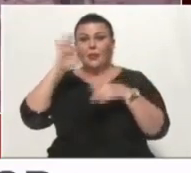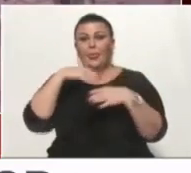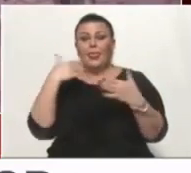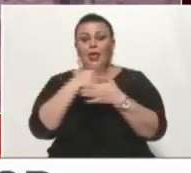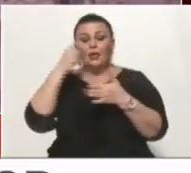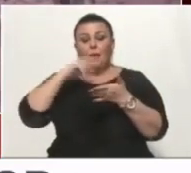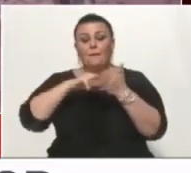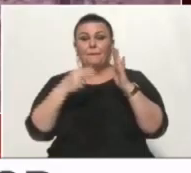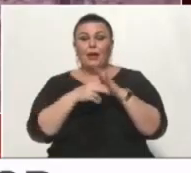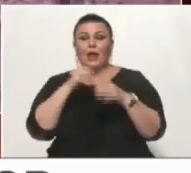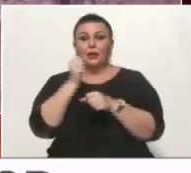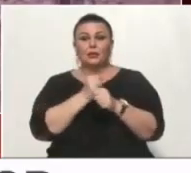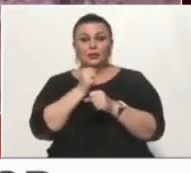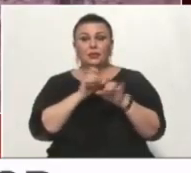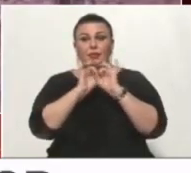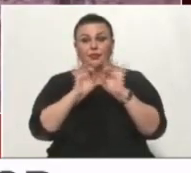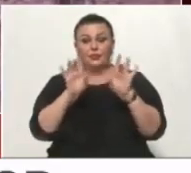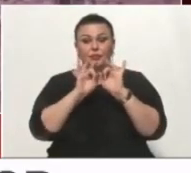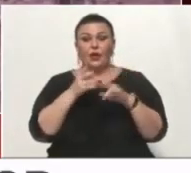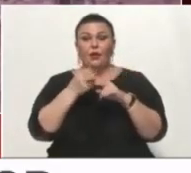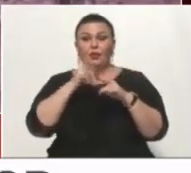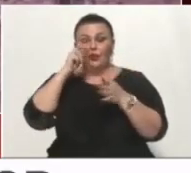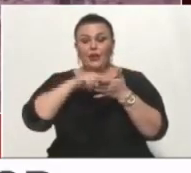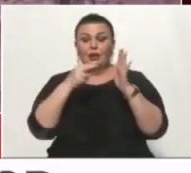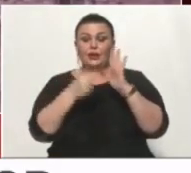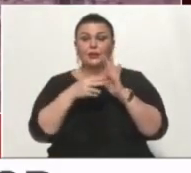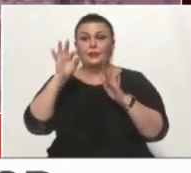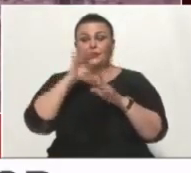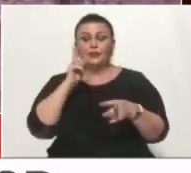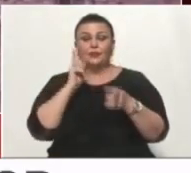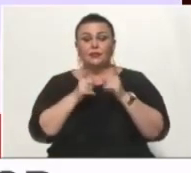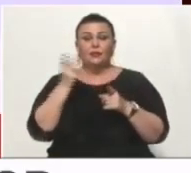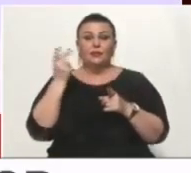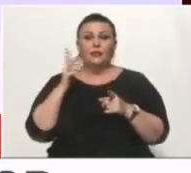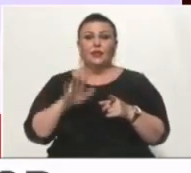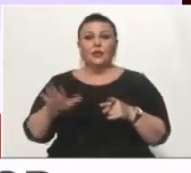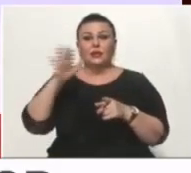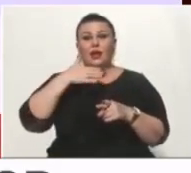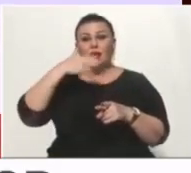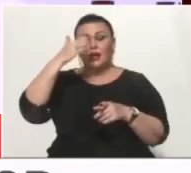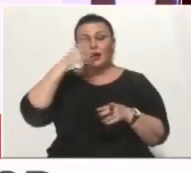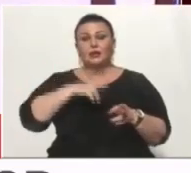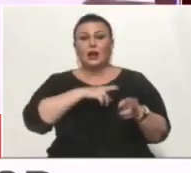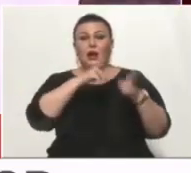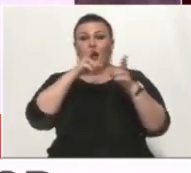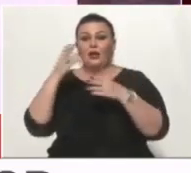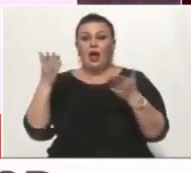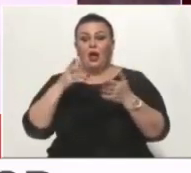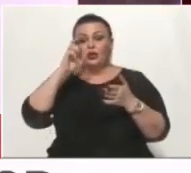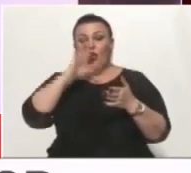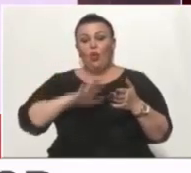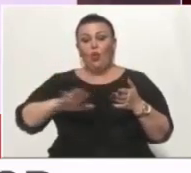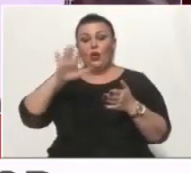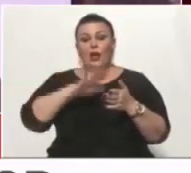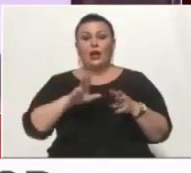bir plan üzərində işlədiklərini bildirdi. Həmin plan əslində İngilislərin yay səyahətindən hansı ölkələrə